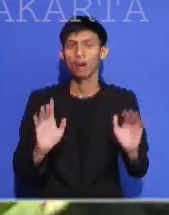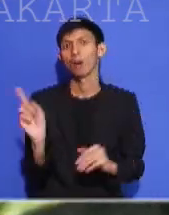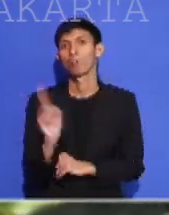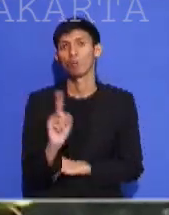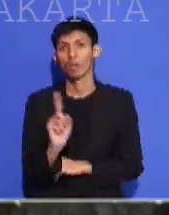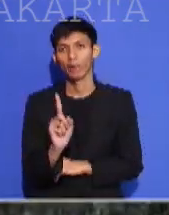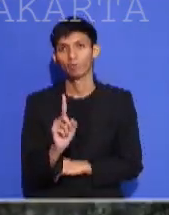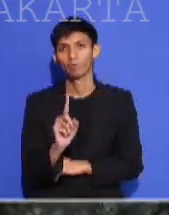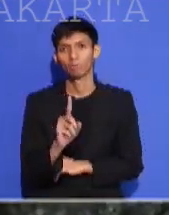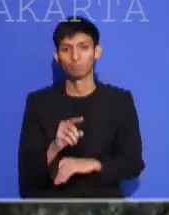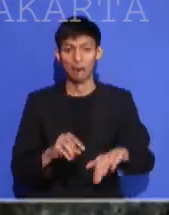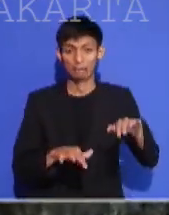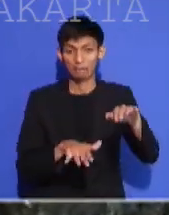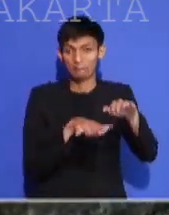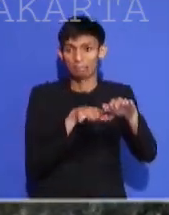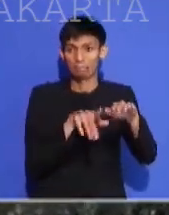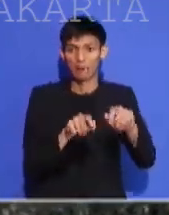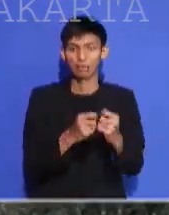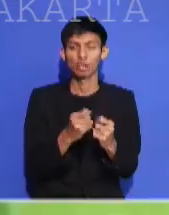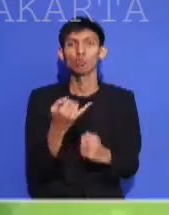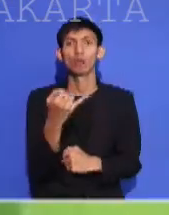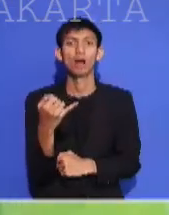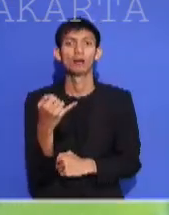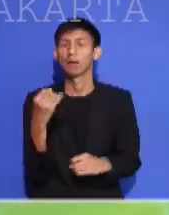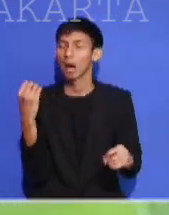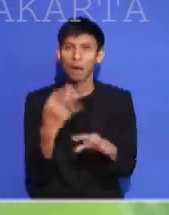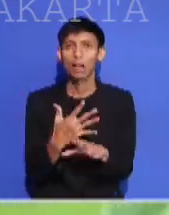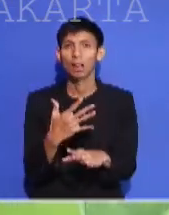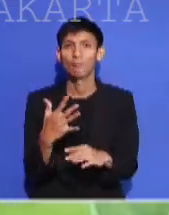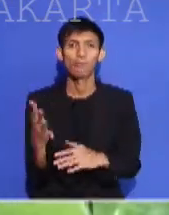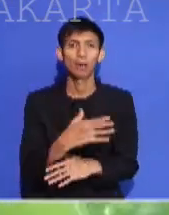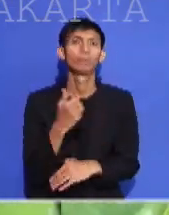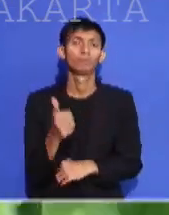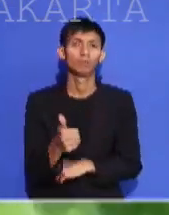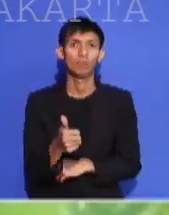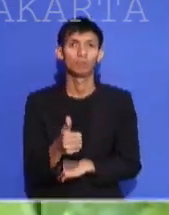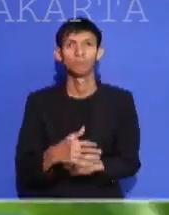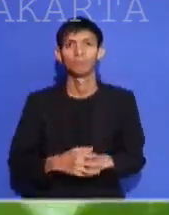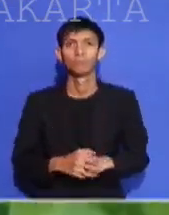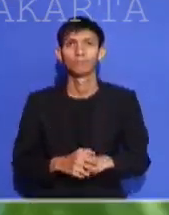tanaman kacang ingkang tudhonipun saged damel gagal panen. Hendri Saputra lan Abdul Rahim Asung Palapuran.